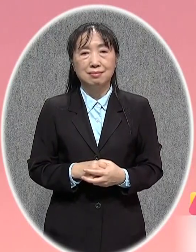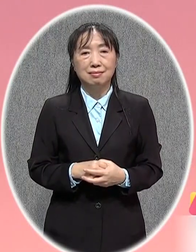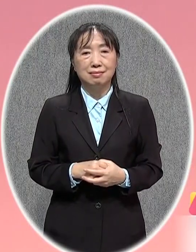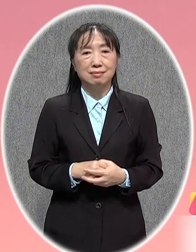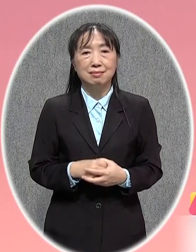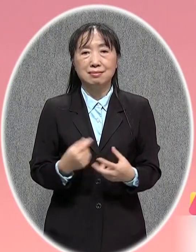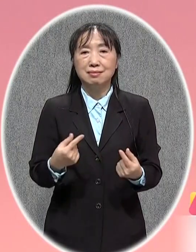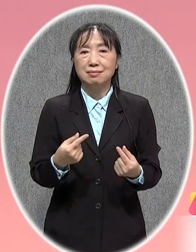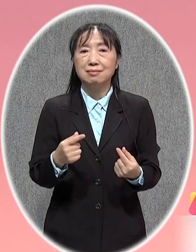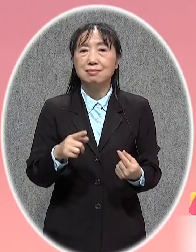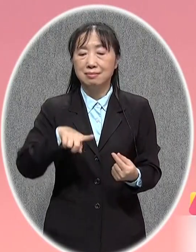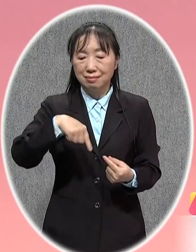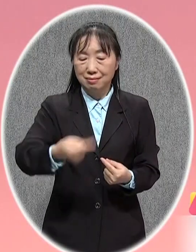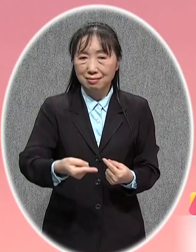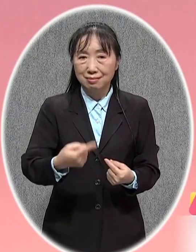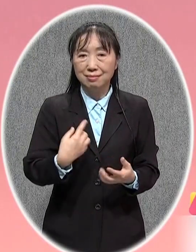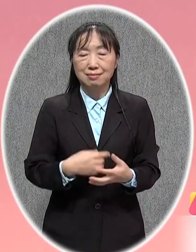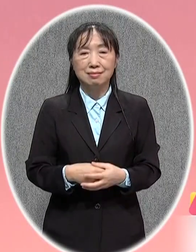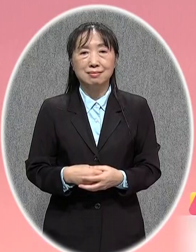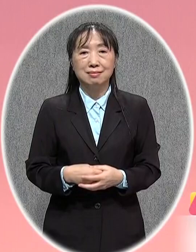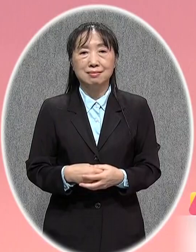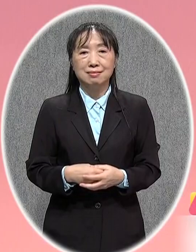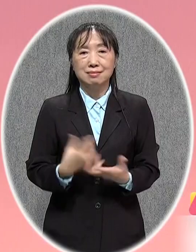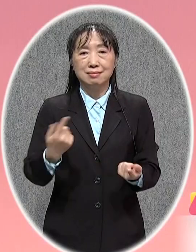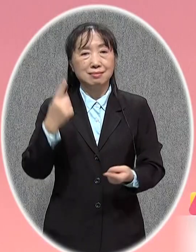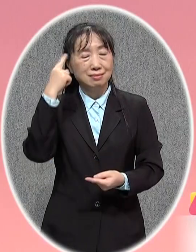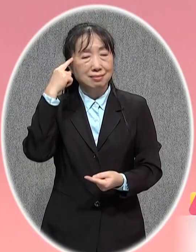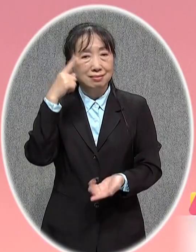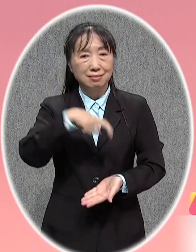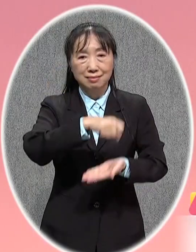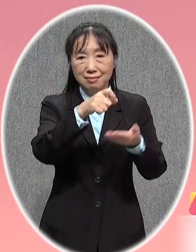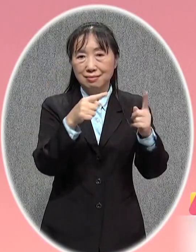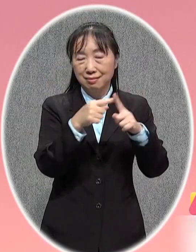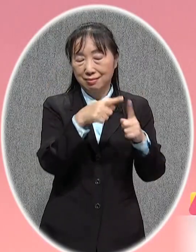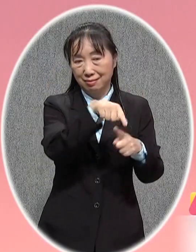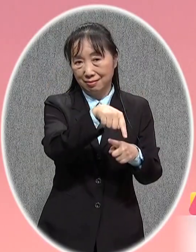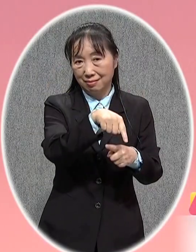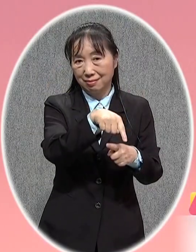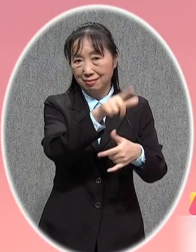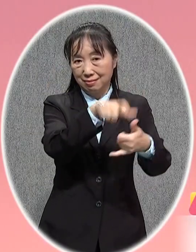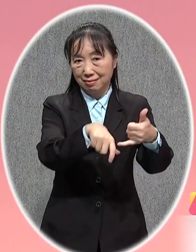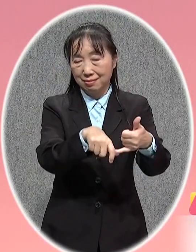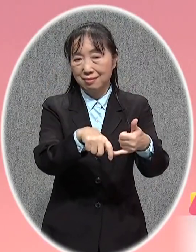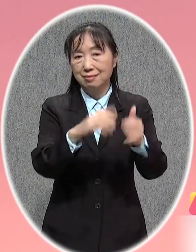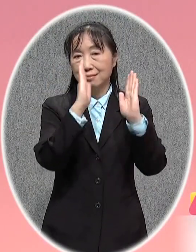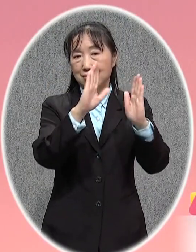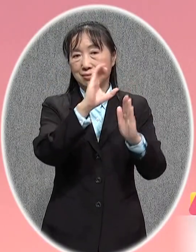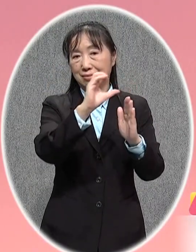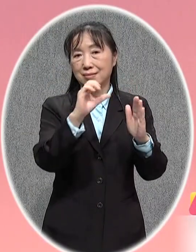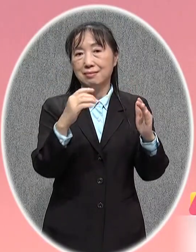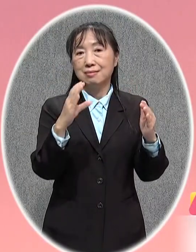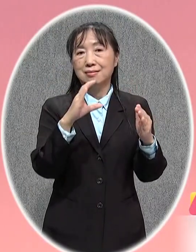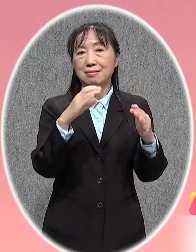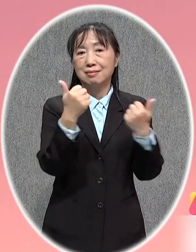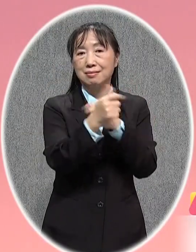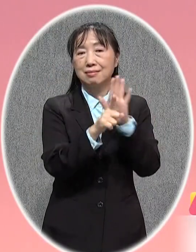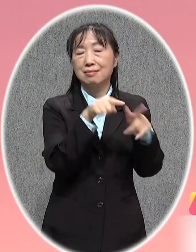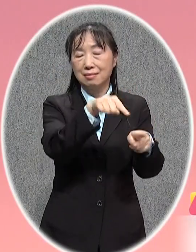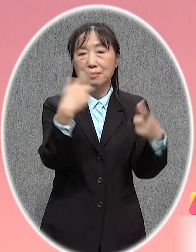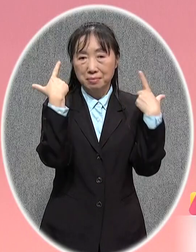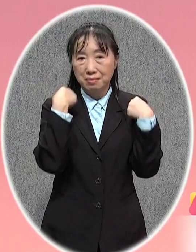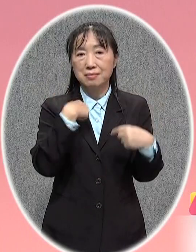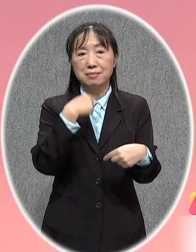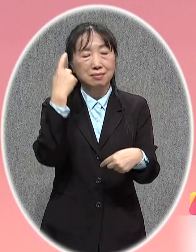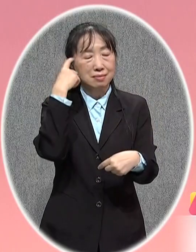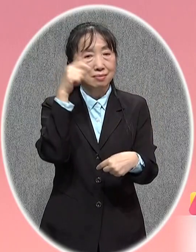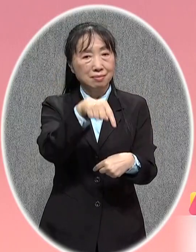说后来其实不管是提案人潘宗正老师也好，就说整个正方的代表，他们大概从原来认为会